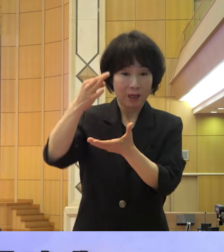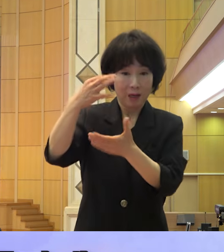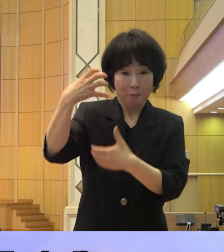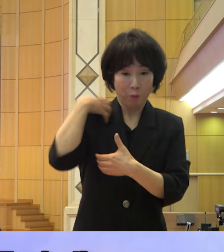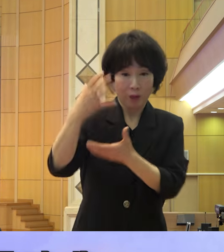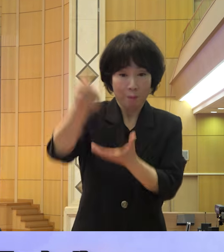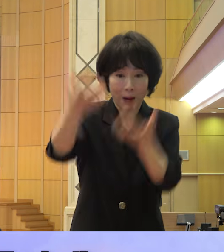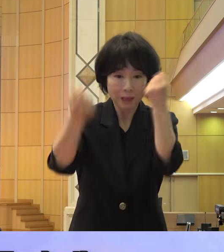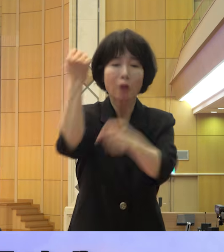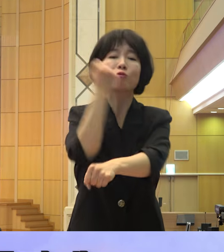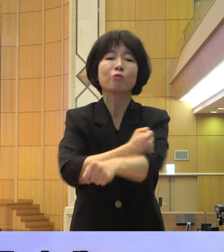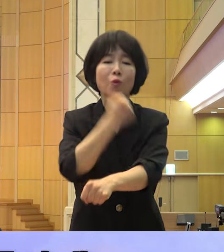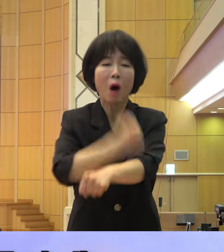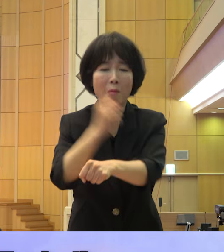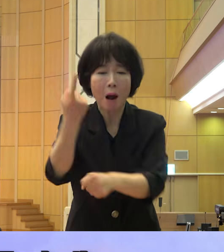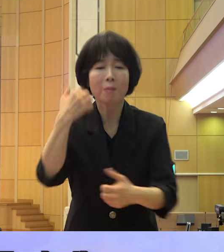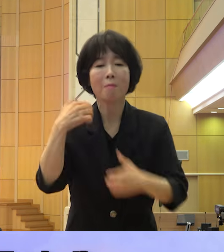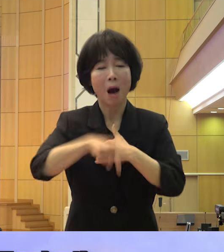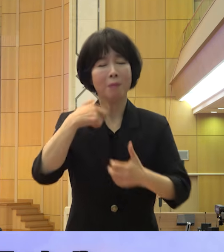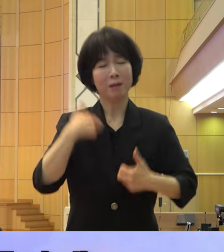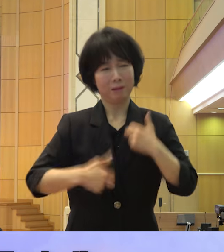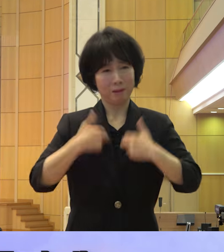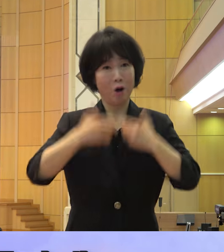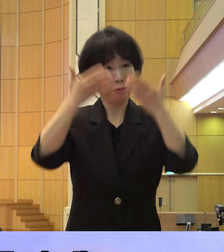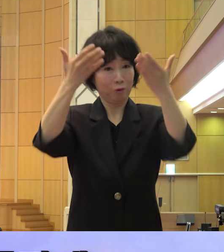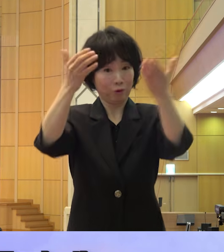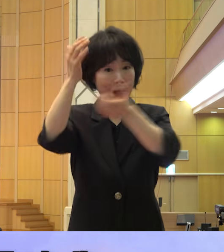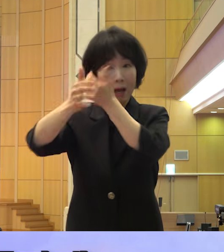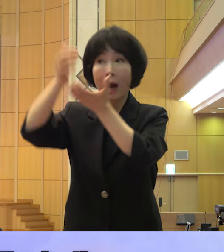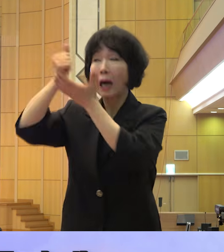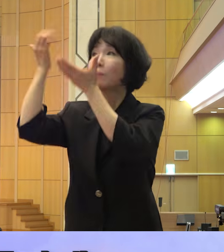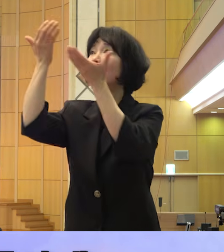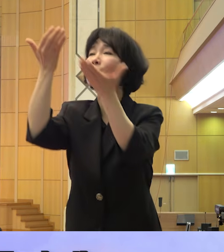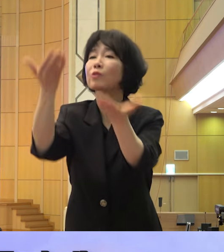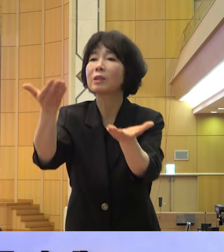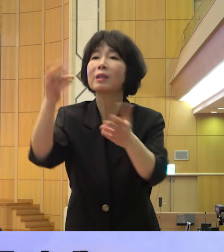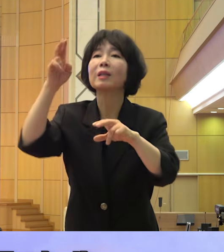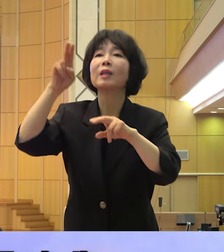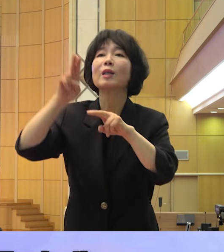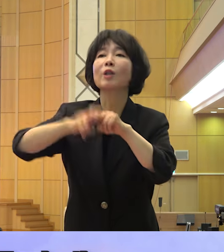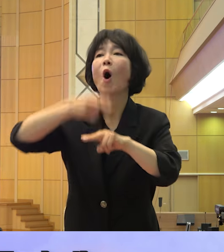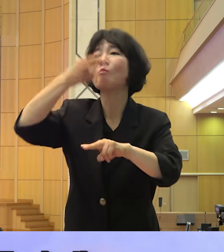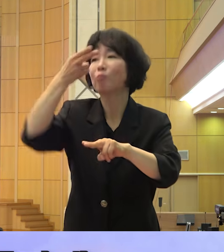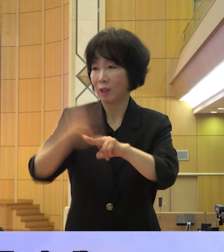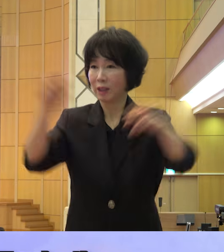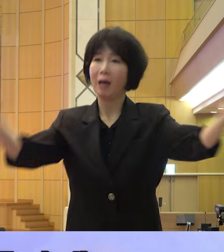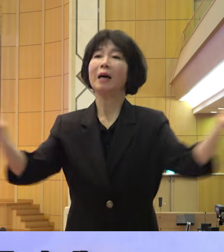몫을 받아서 수고함으로 즐거워하게 하신 것은 하나님의 선물이라.